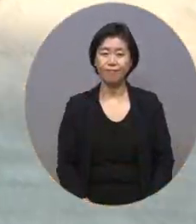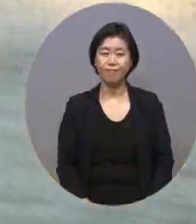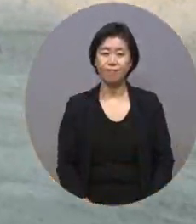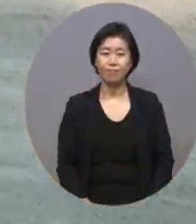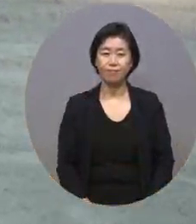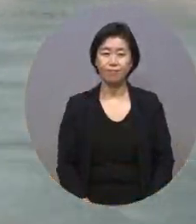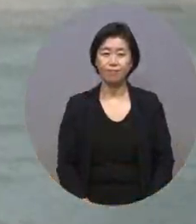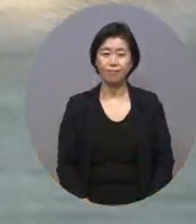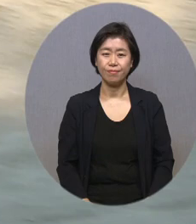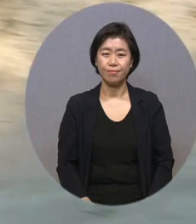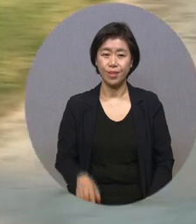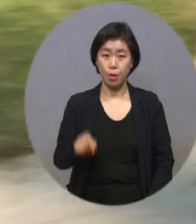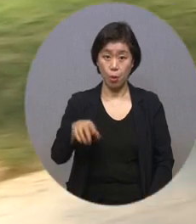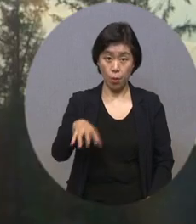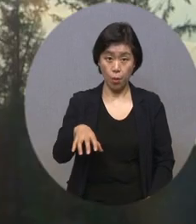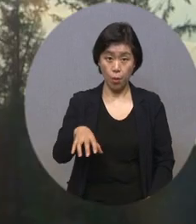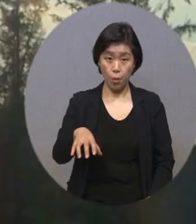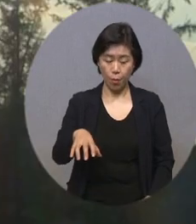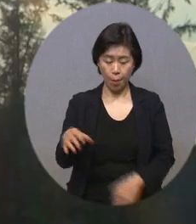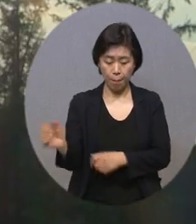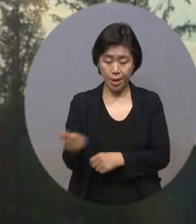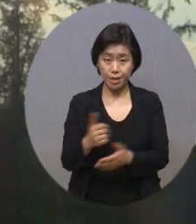벙커 정리는 필수입니다, 여러분.